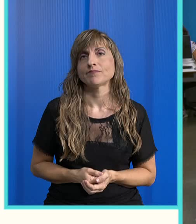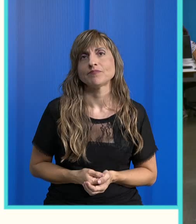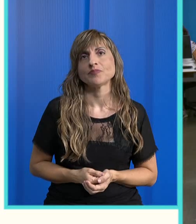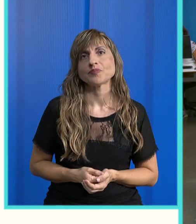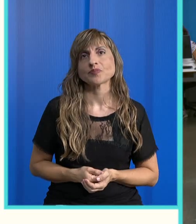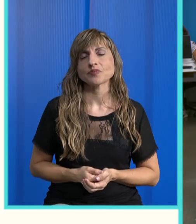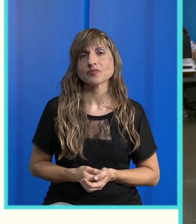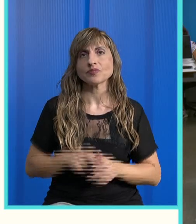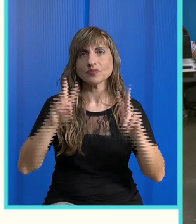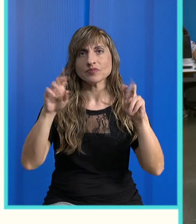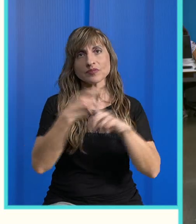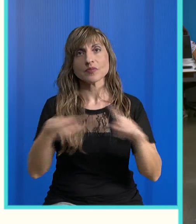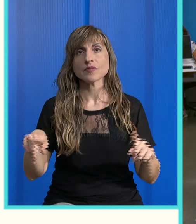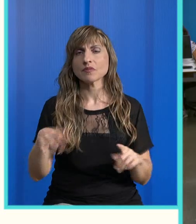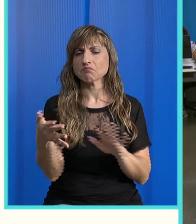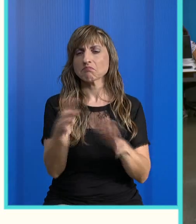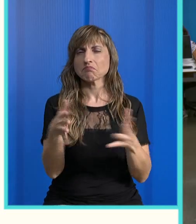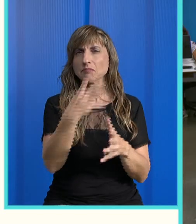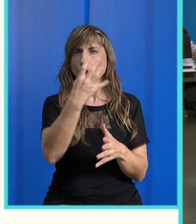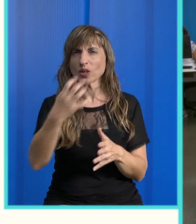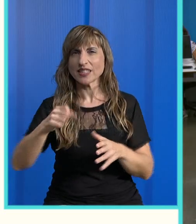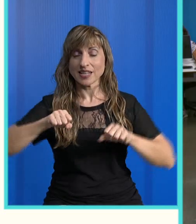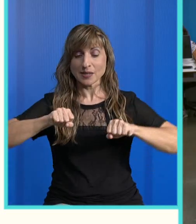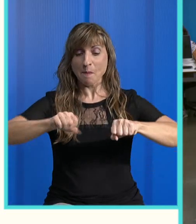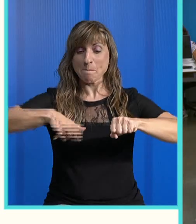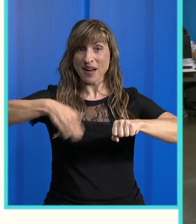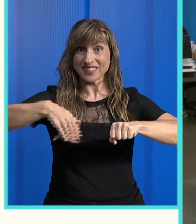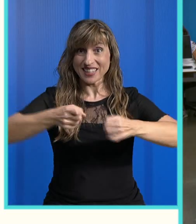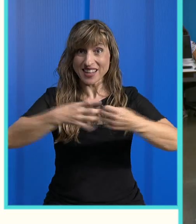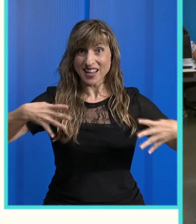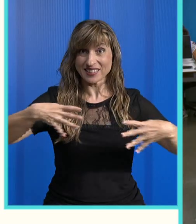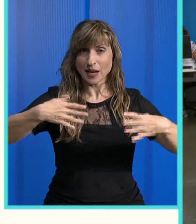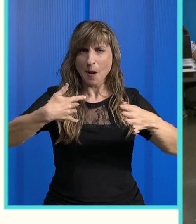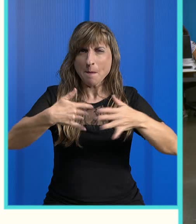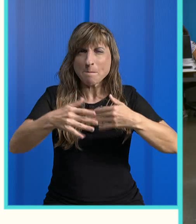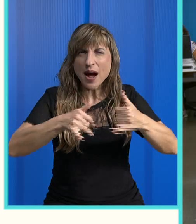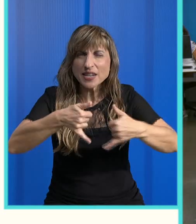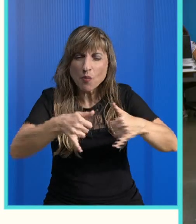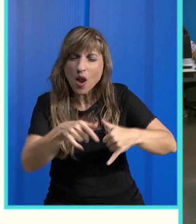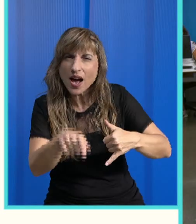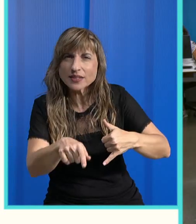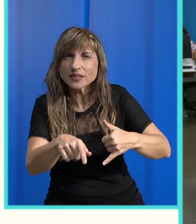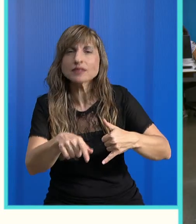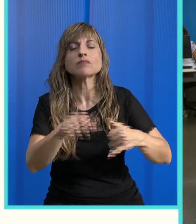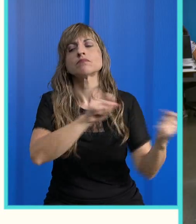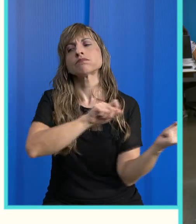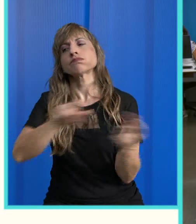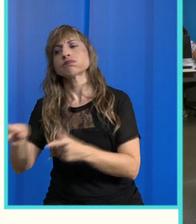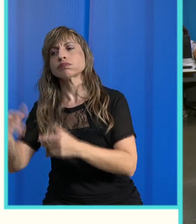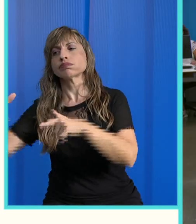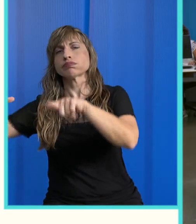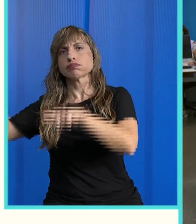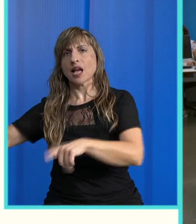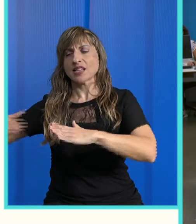I més qüestions uns 400 patinets elèctrics manipulats descansen al dipòsit municipal de Santa Coloma de Gramenet Aquesta